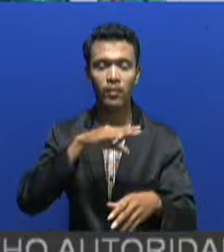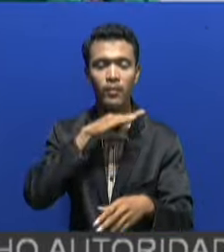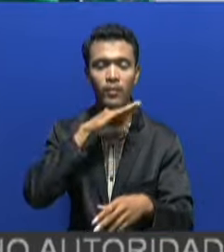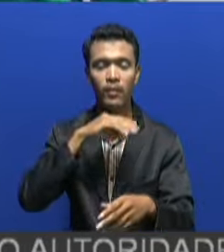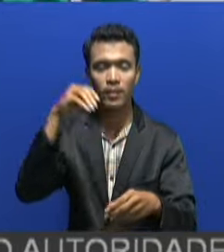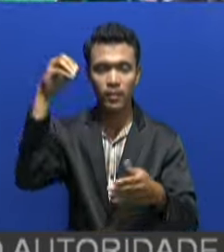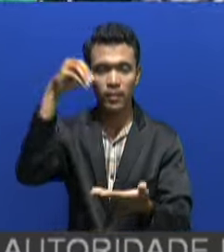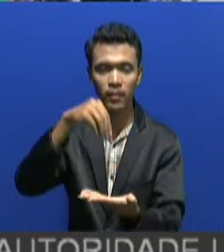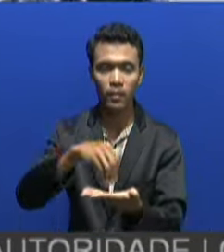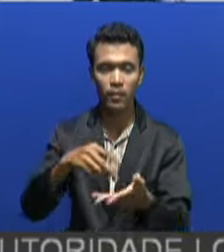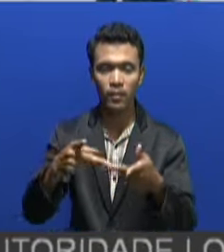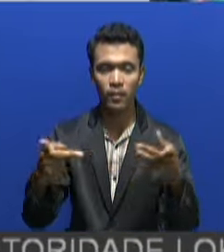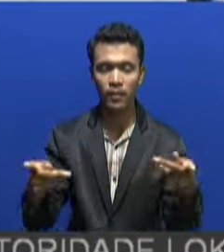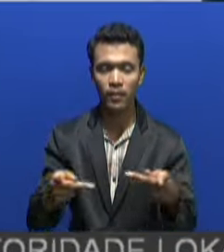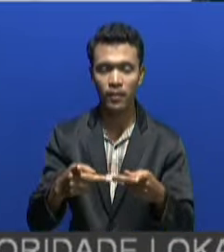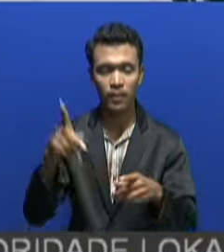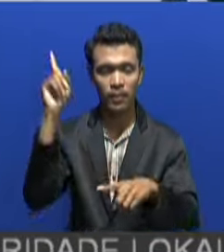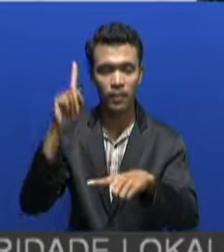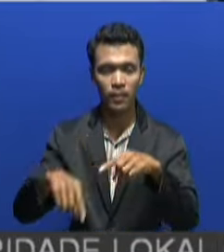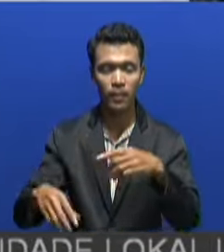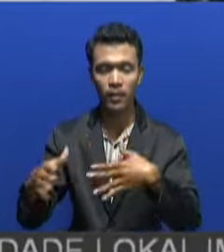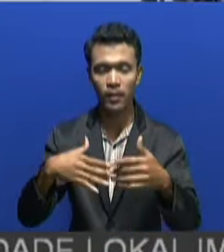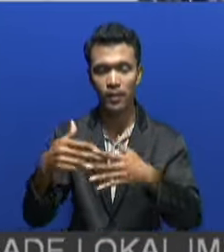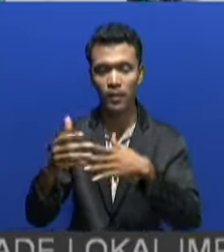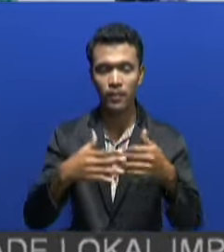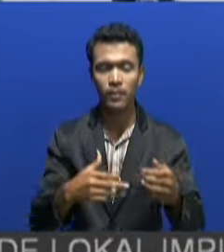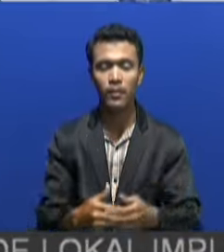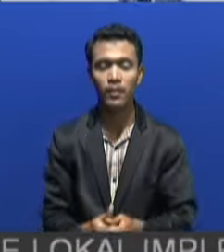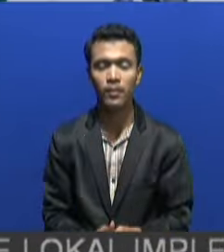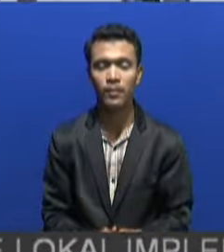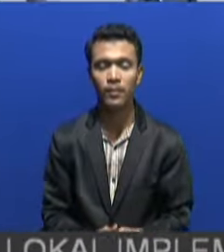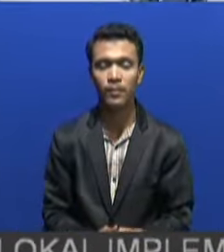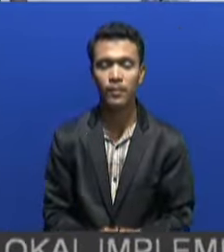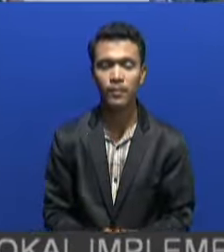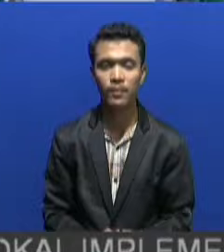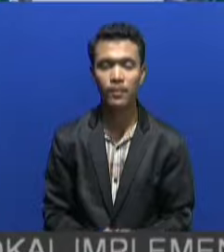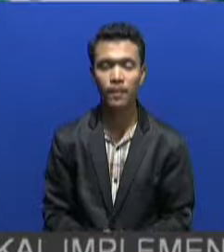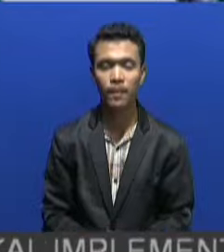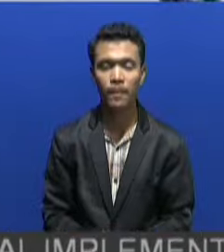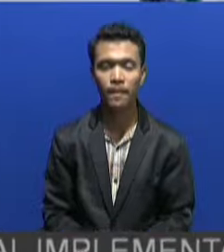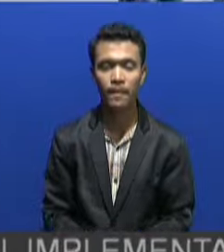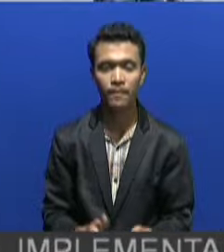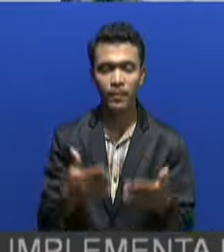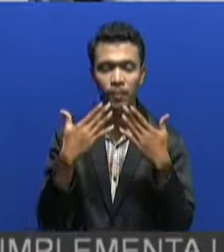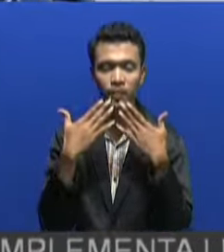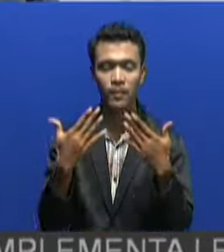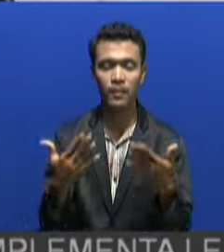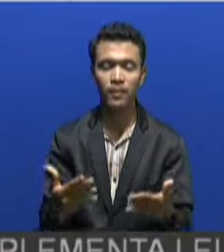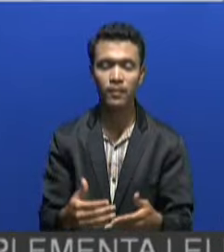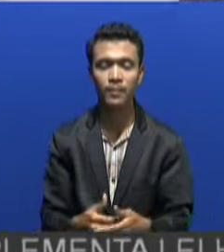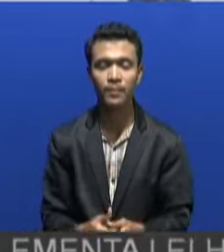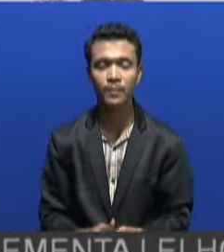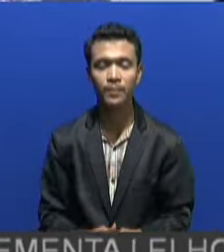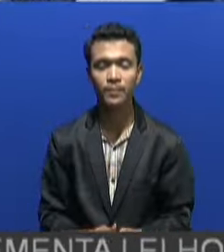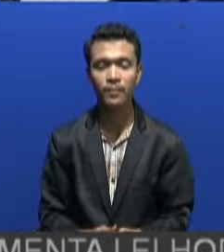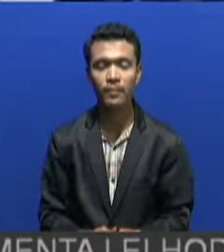soe arbiru hansa estrada ibunka tenki tau ya fatin neve mak ema preparaona dia kobrigado ba mau